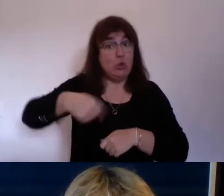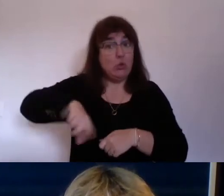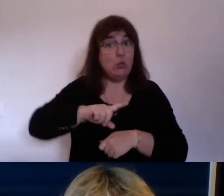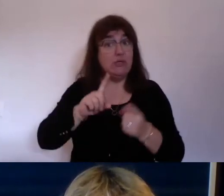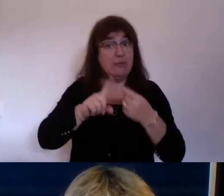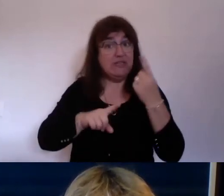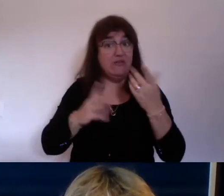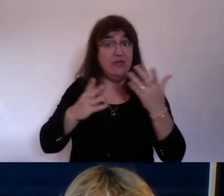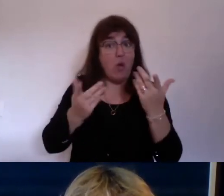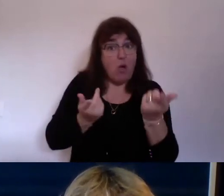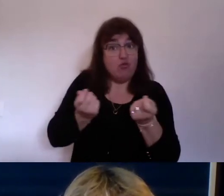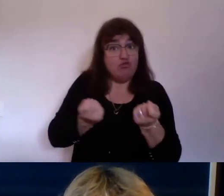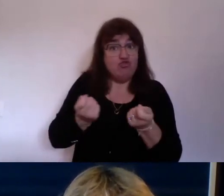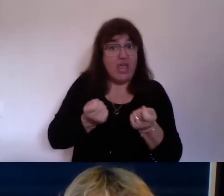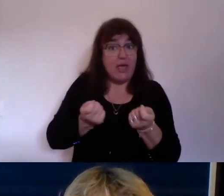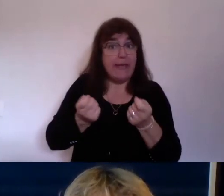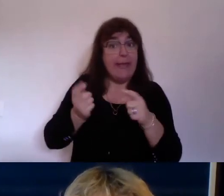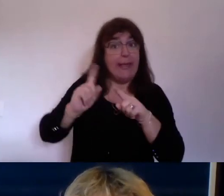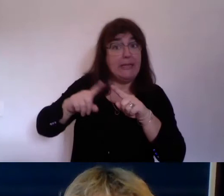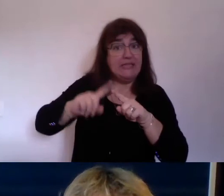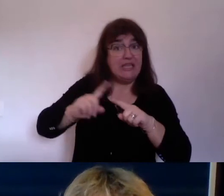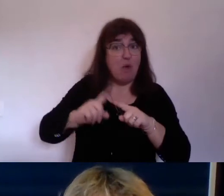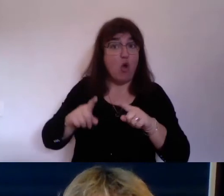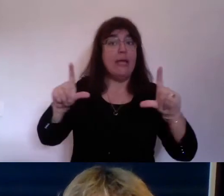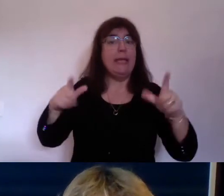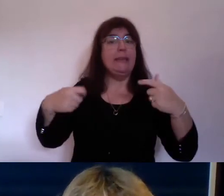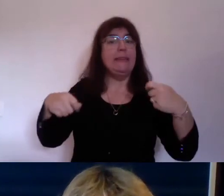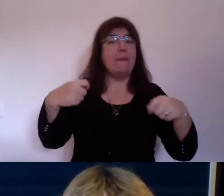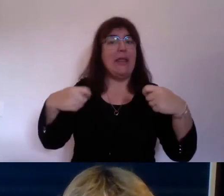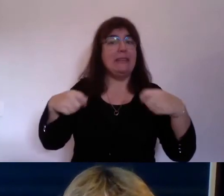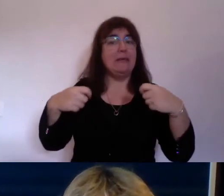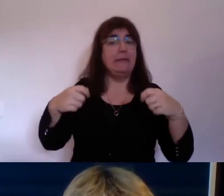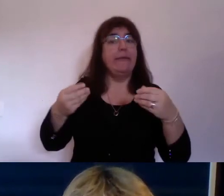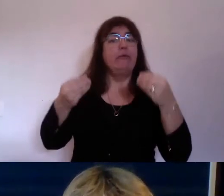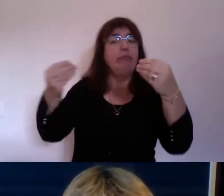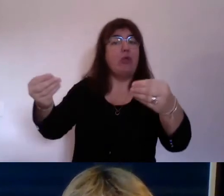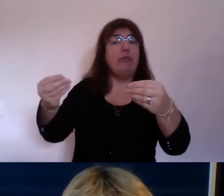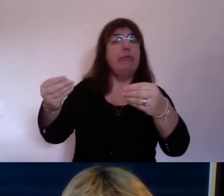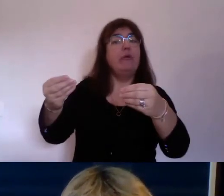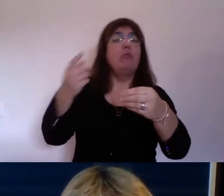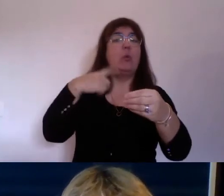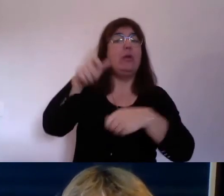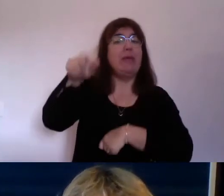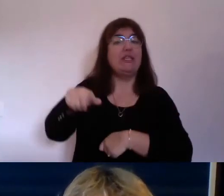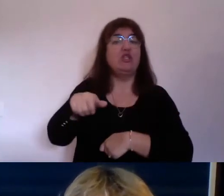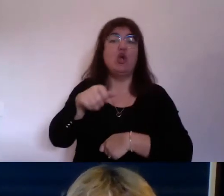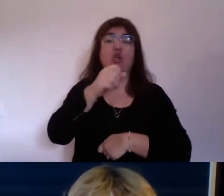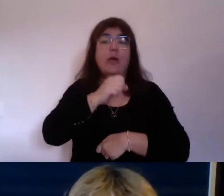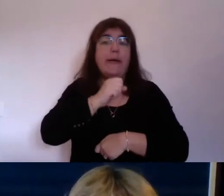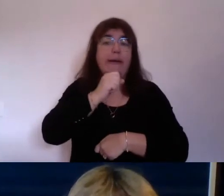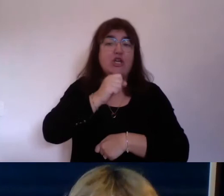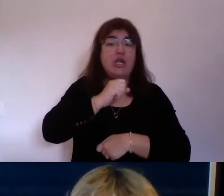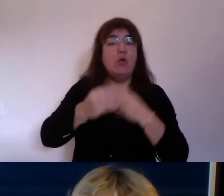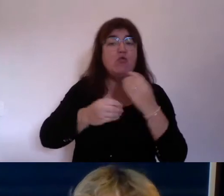parc d'équipements puisqu'on dispose aujourd'hui de plus de 1000 tablettes hein, qu'on met à disposition des publics âgés, fragilisés, c'est-à-dire à la fois des iPads, à la fois des Android, ça